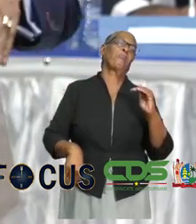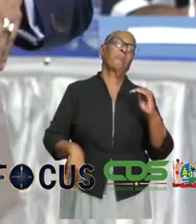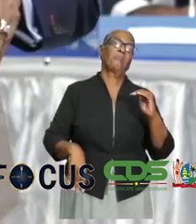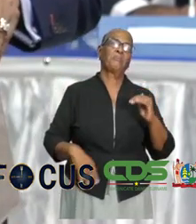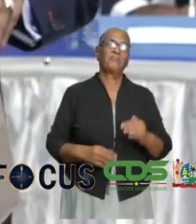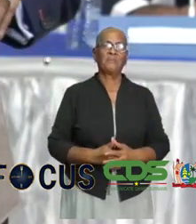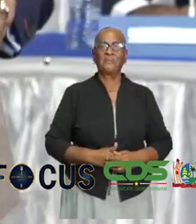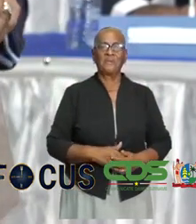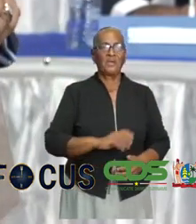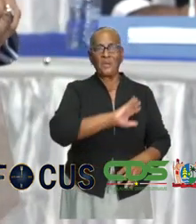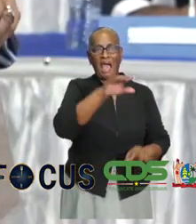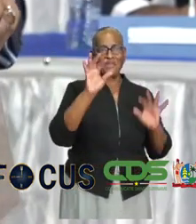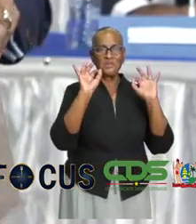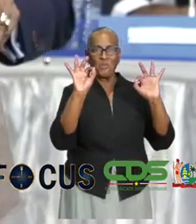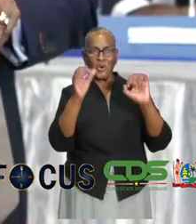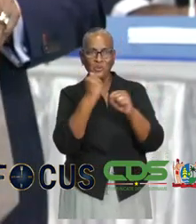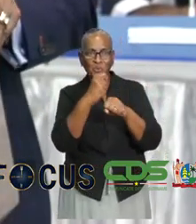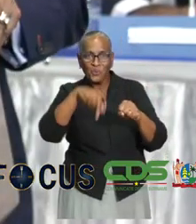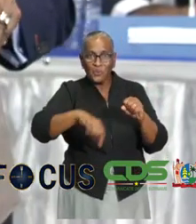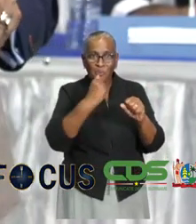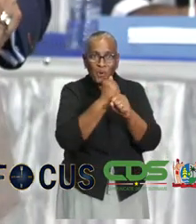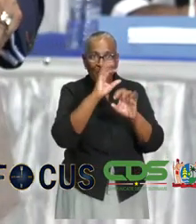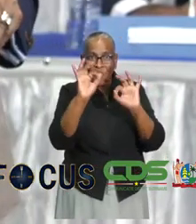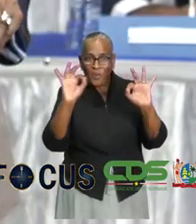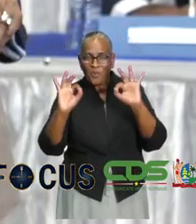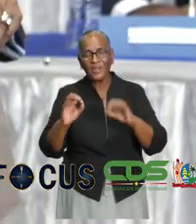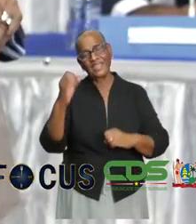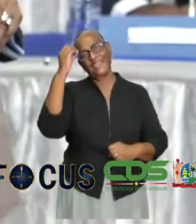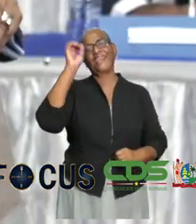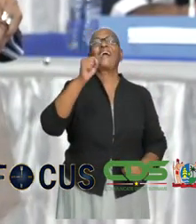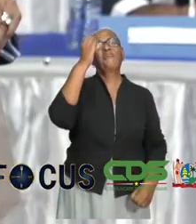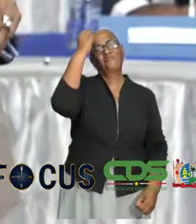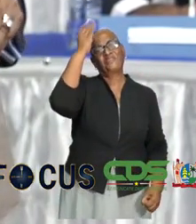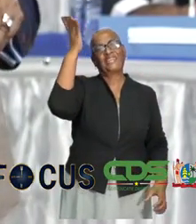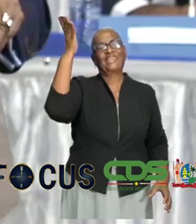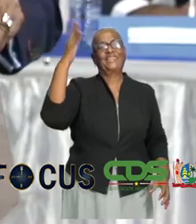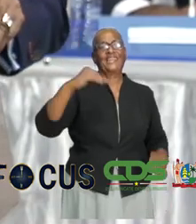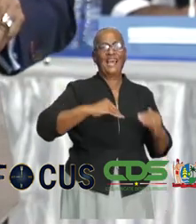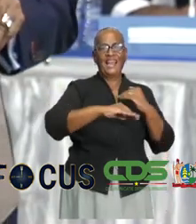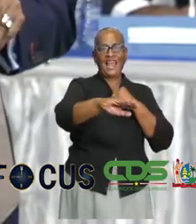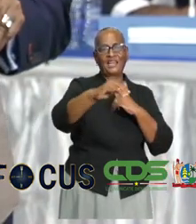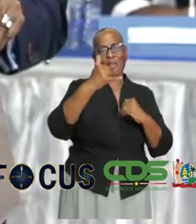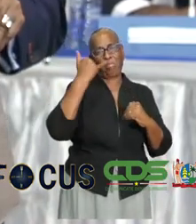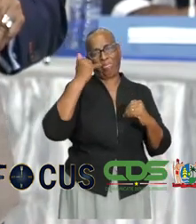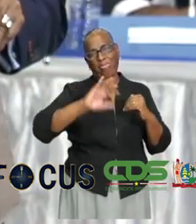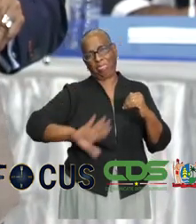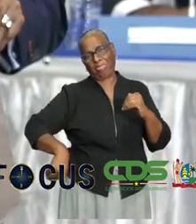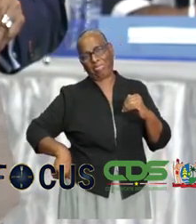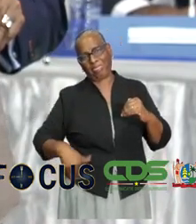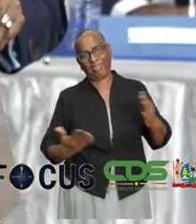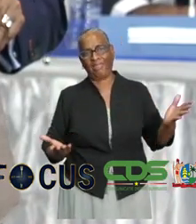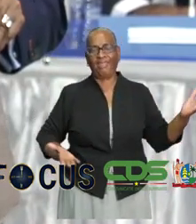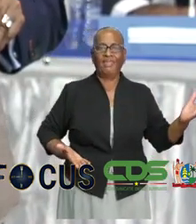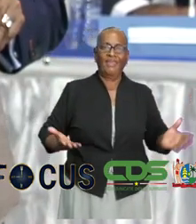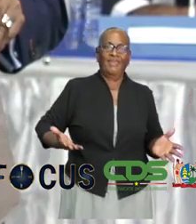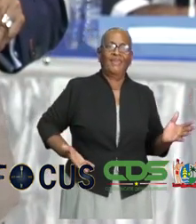die we doen, die ik net heb aangegeven, die kan vergieten. Dan word je als land geïsoleerd.